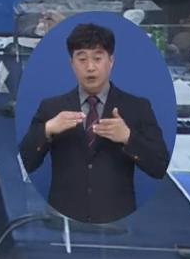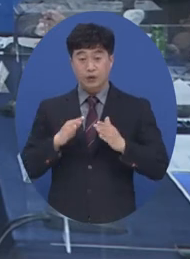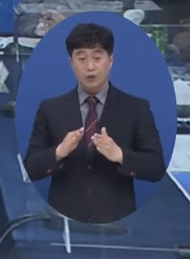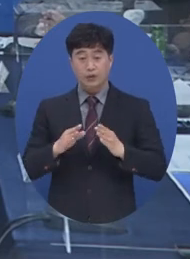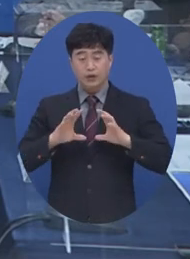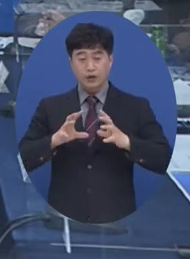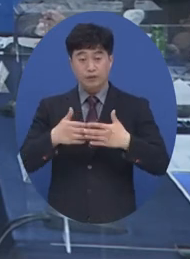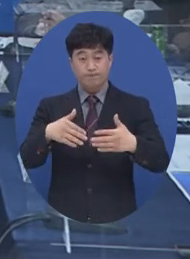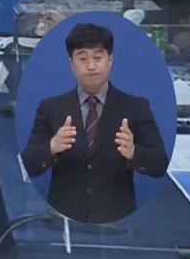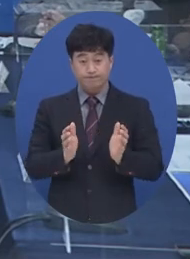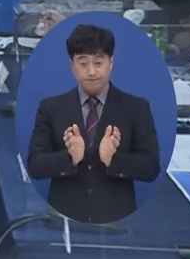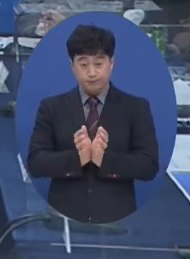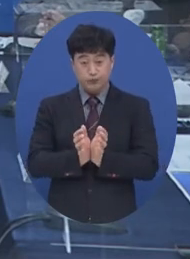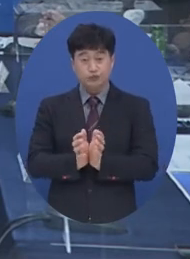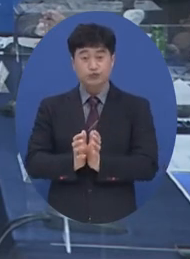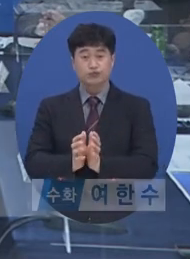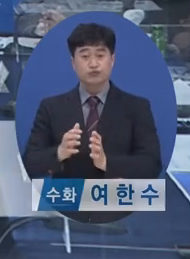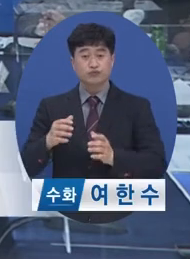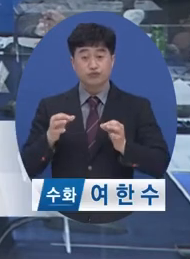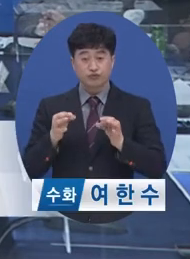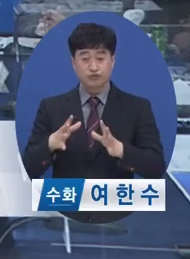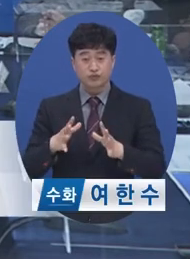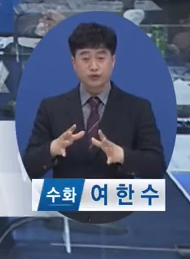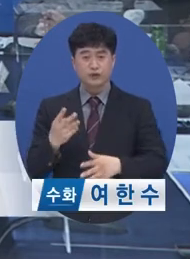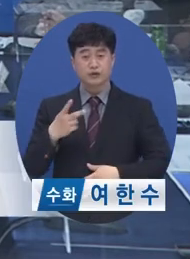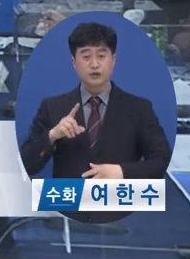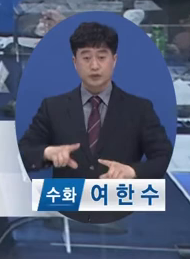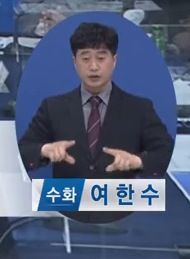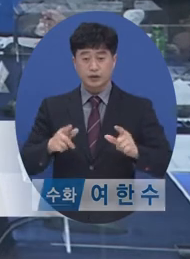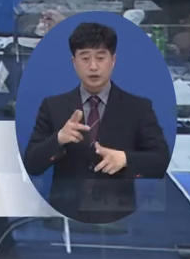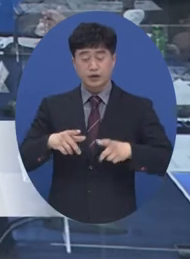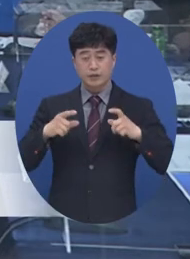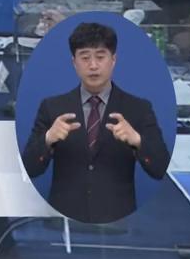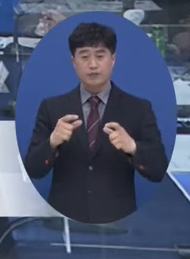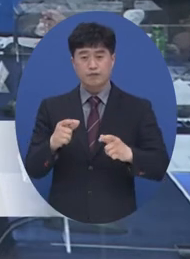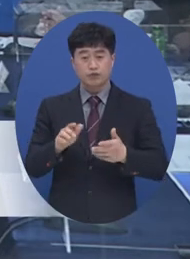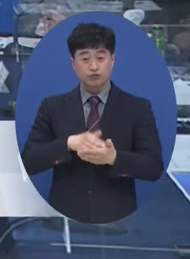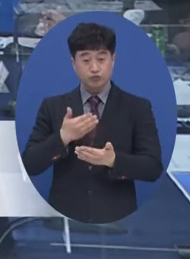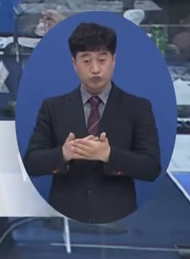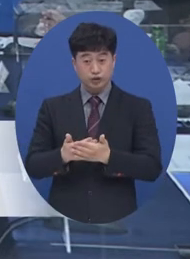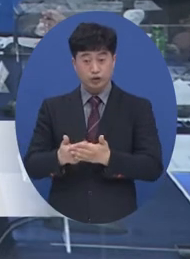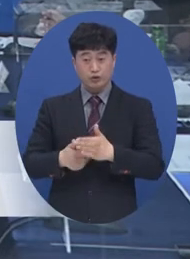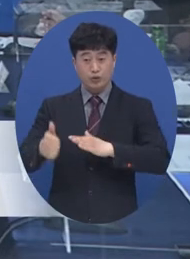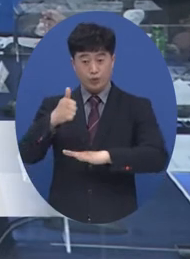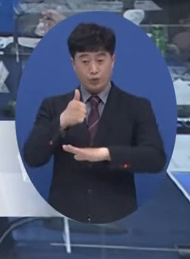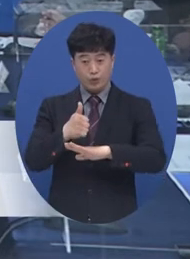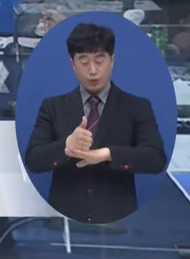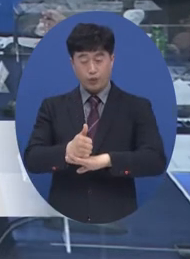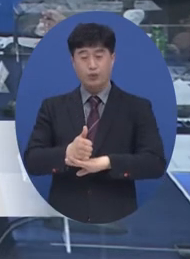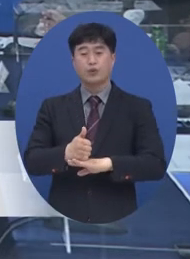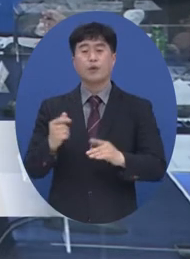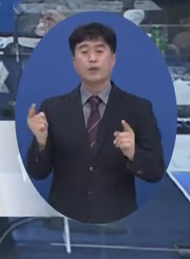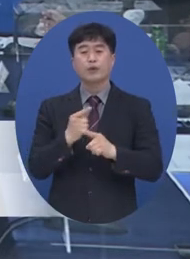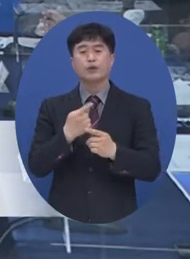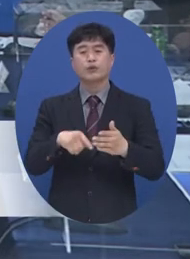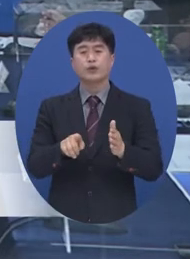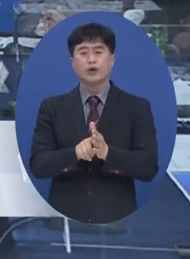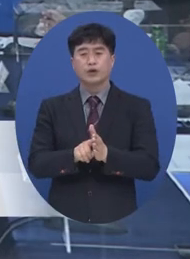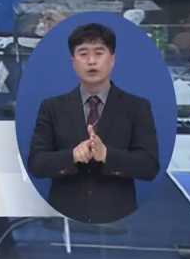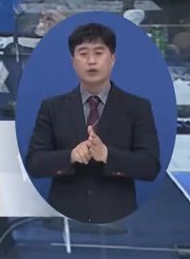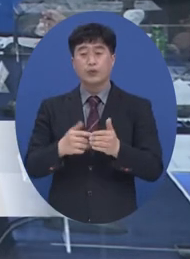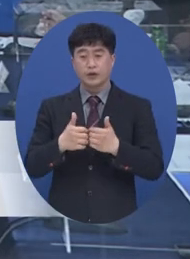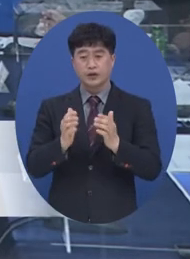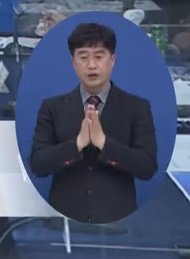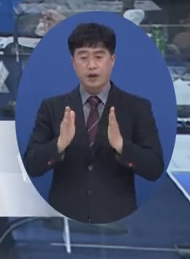경기도가 국토부 주관 2021년 산단 대개조 공모의 성공적인 추진을 위해 간담회를 열었습니다. 반월